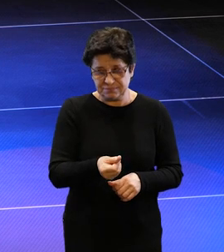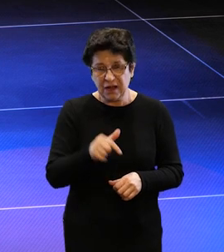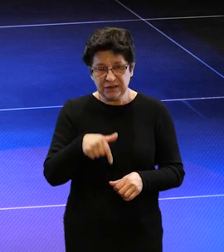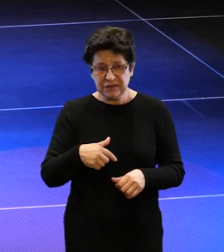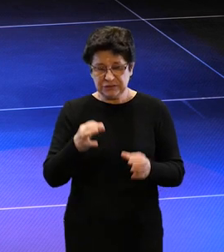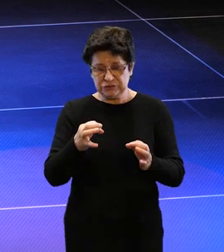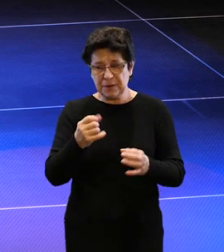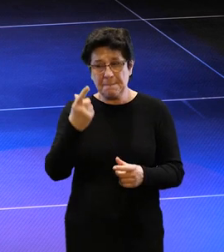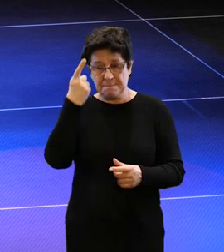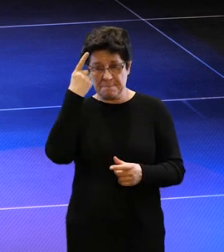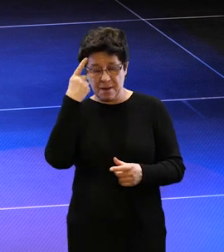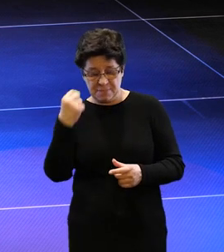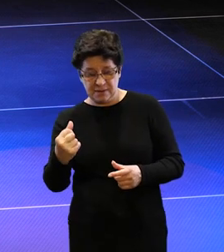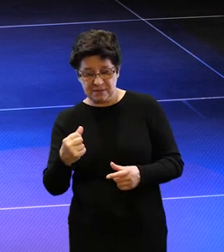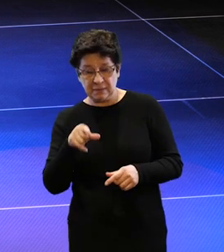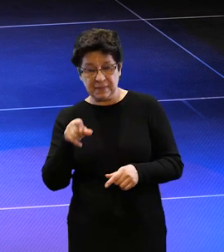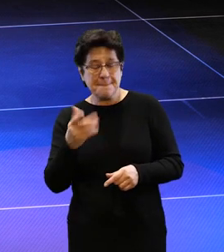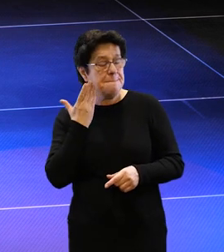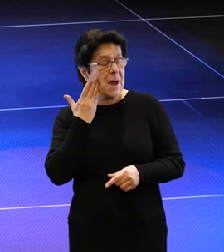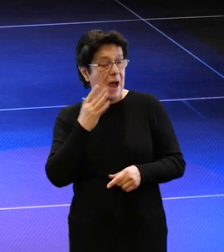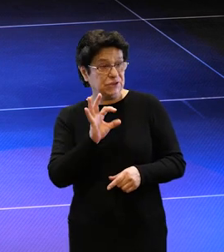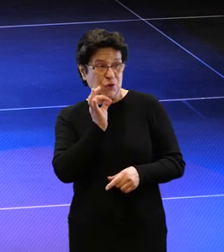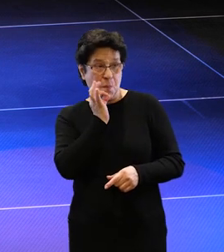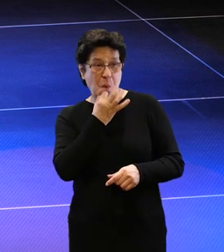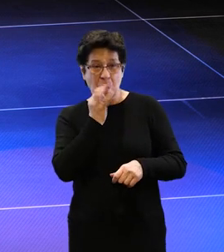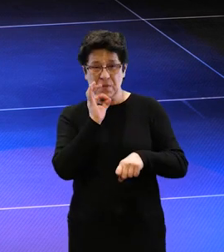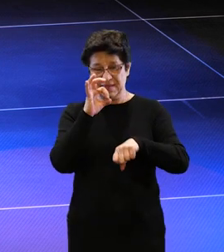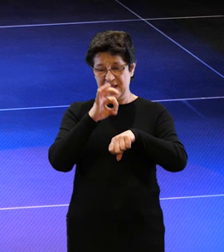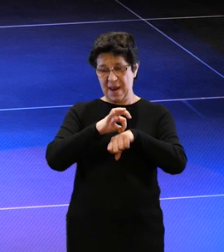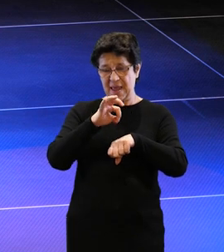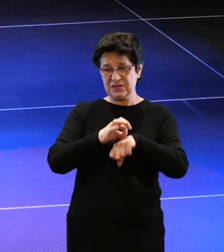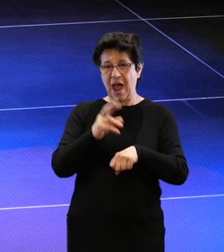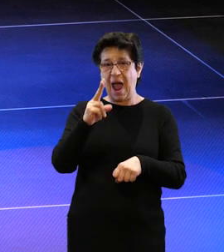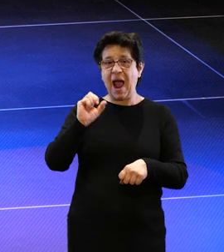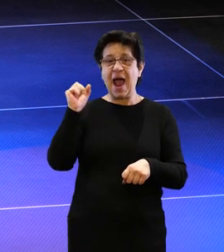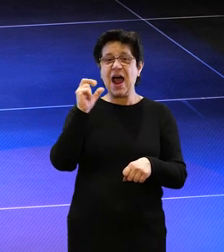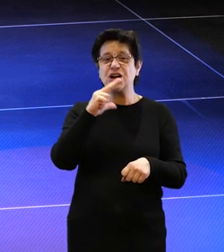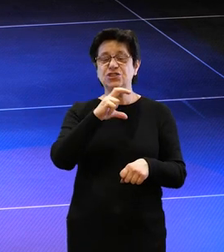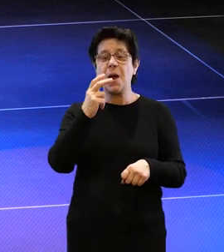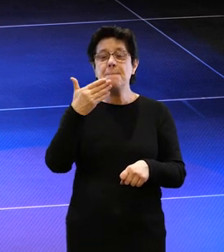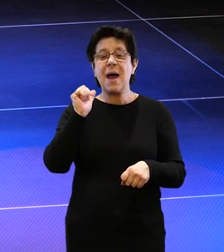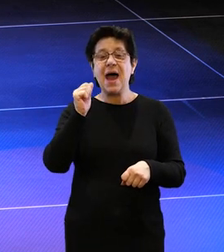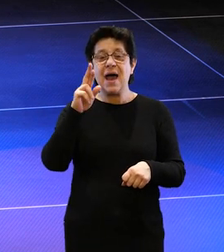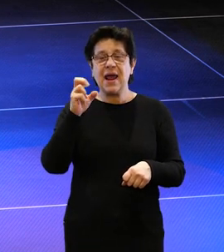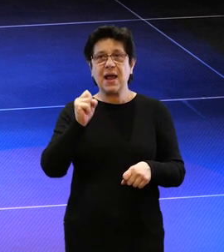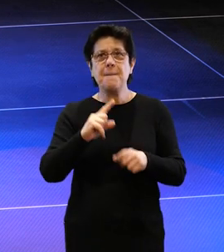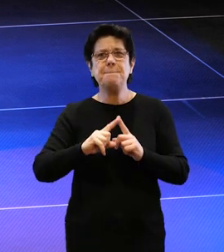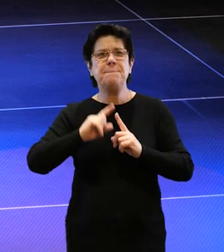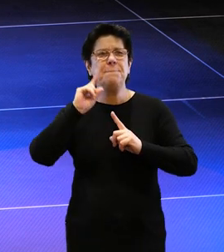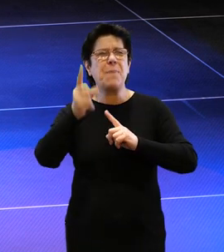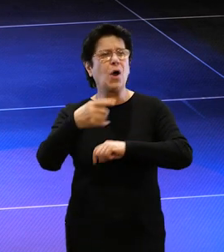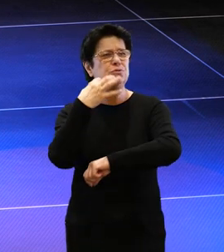że bardzo młody lekarz To tak wyjdzie doktor Jacek kaczmarkowski który chyba po studiach na